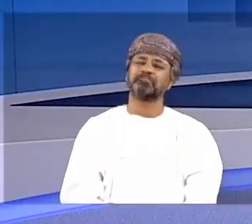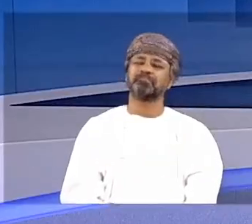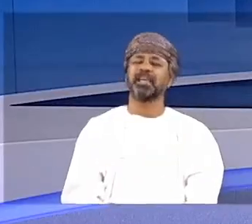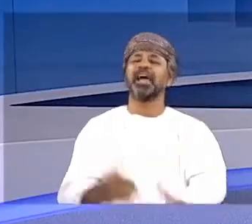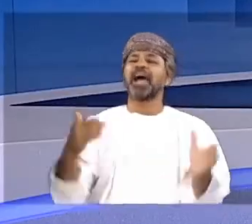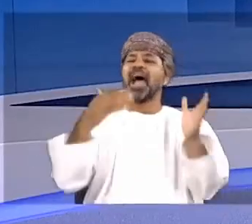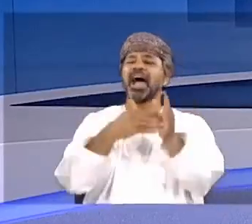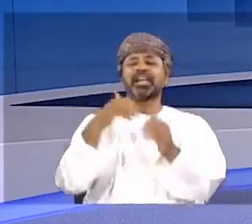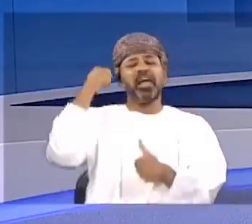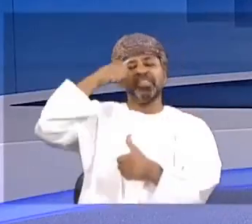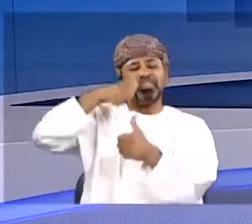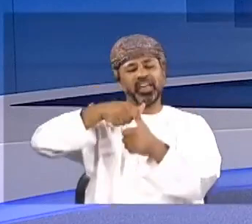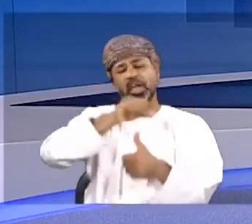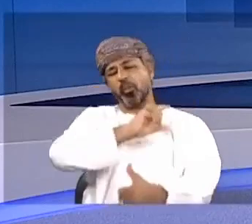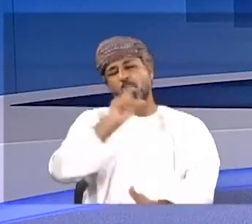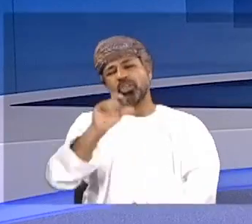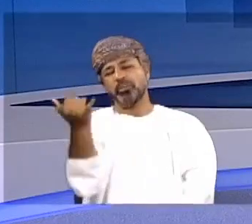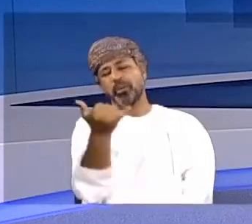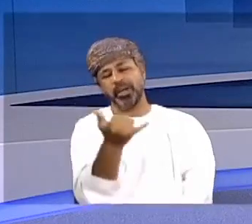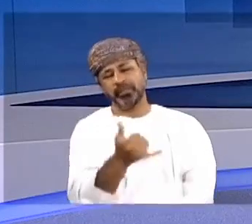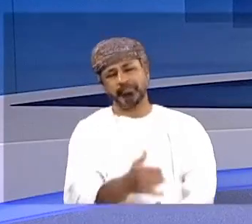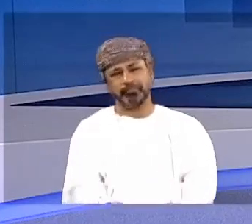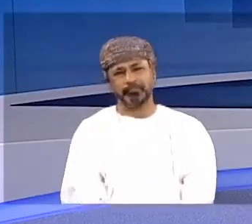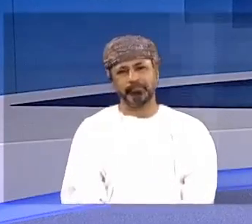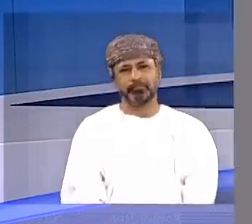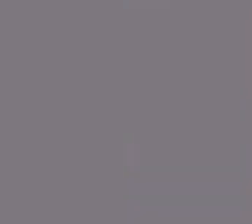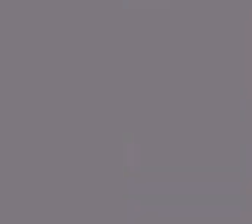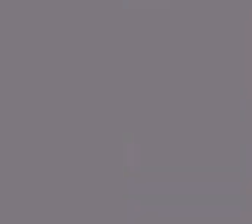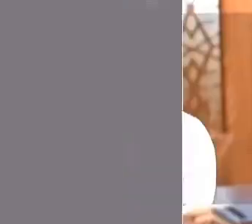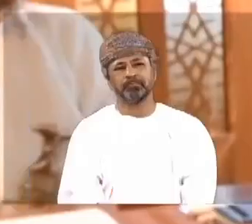في الختام نذكر بأهم ما جاء في هذه النشرة.